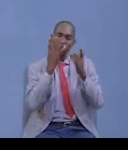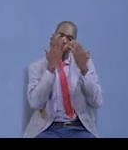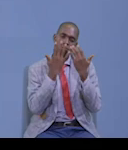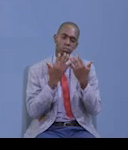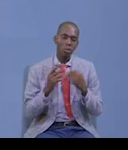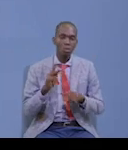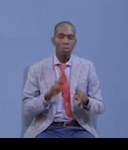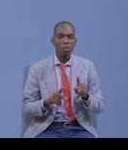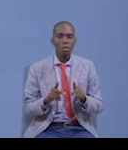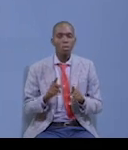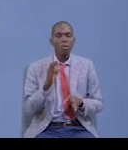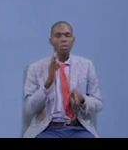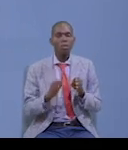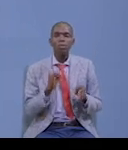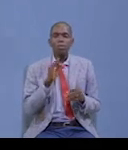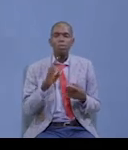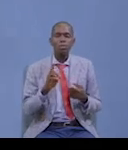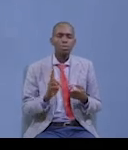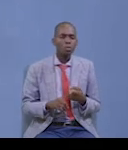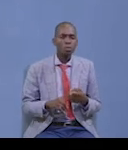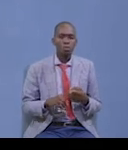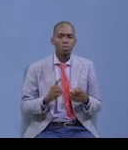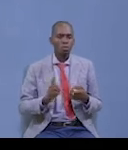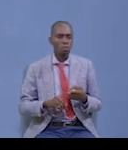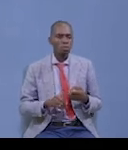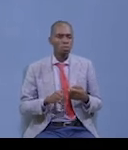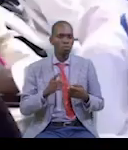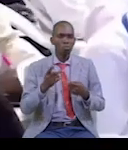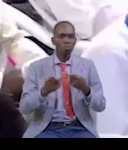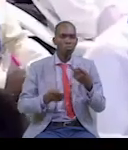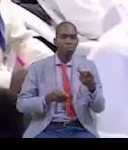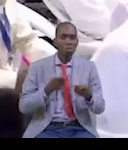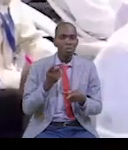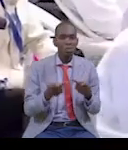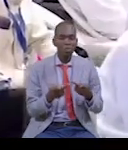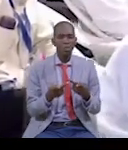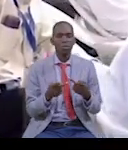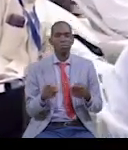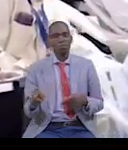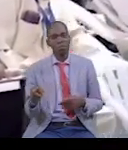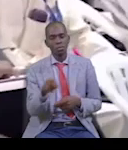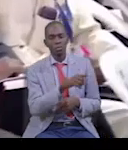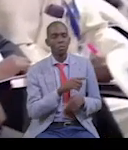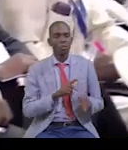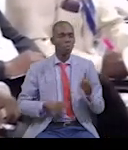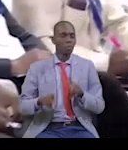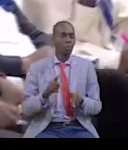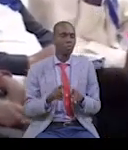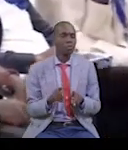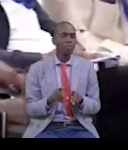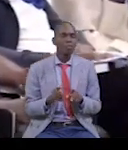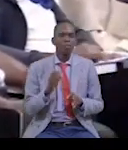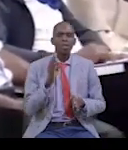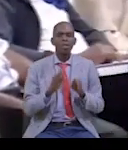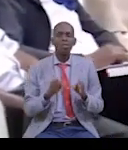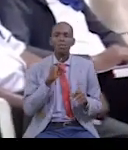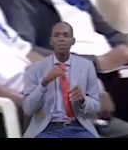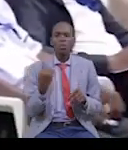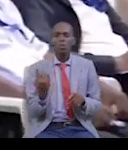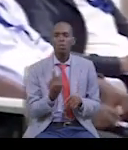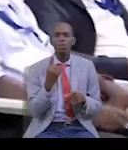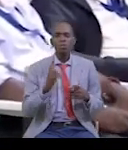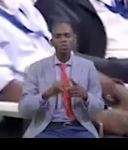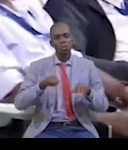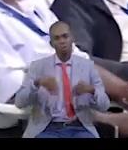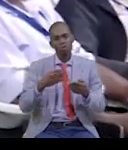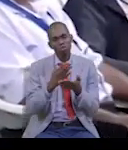he's able to give my companionship ఏమి ఇవ్వలేకపోయినా సహవాసం ఇవ్వగలిగినా even if he's to give some money